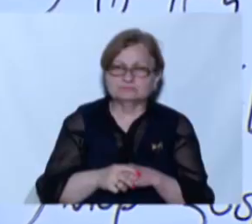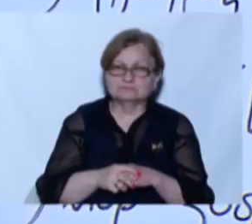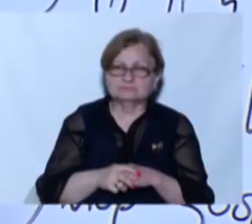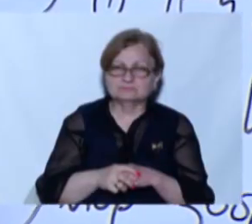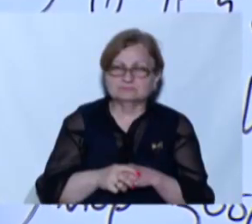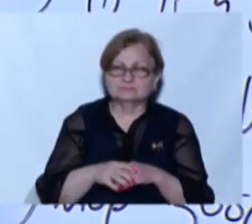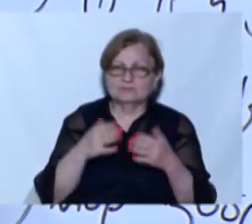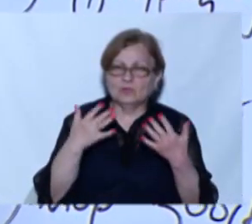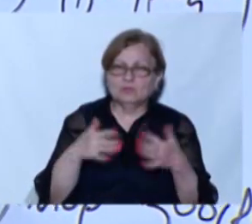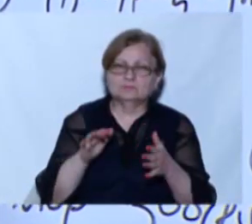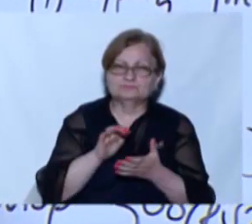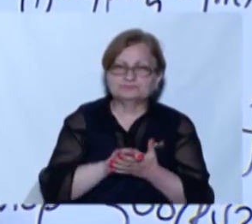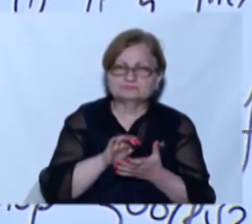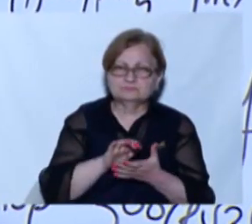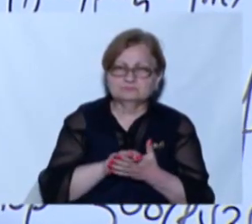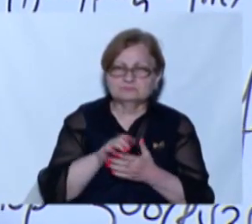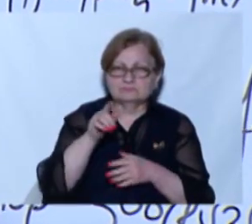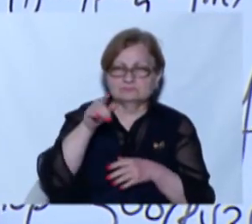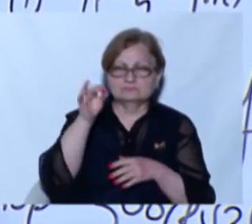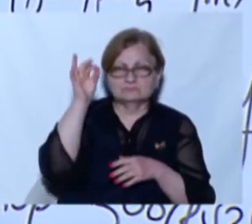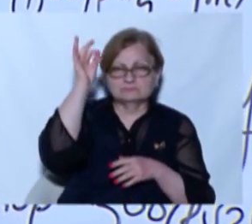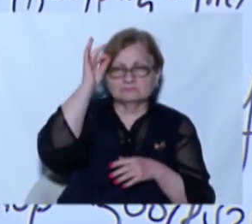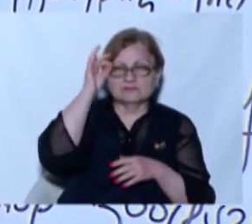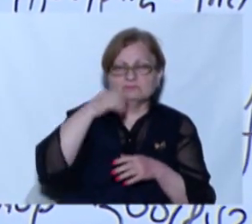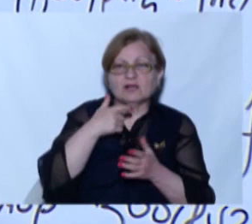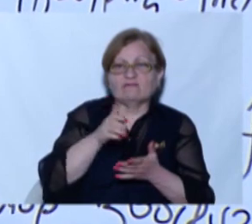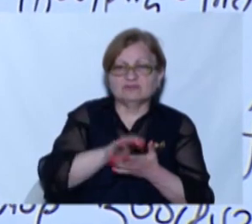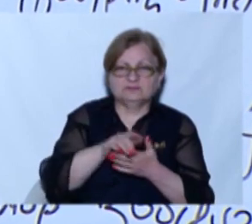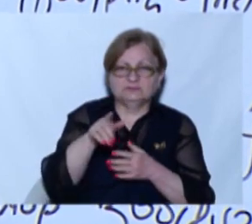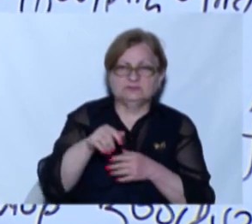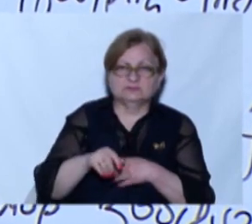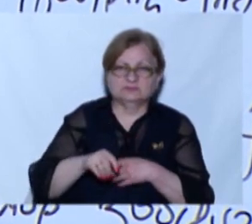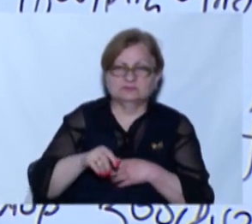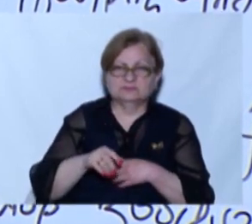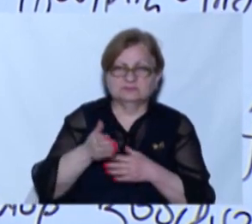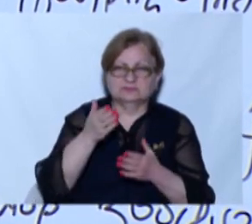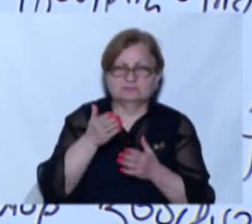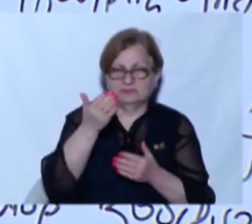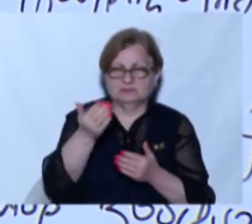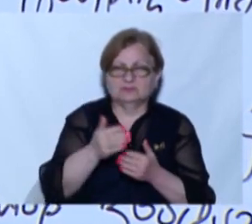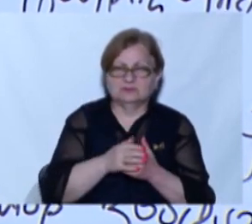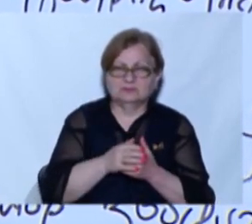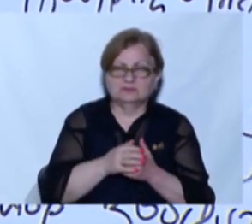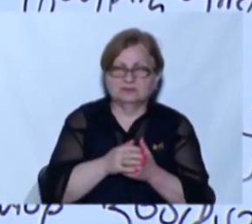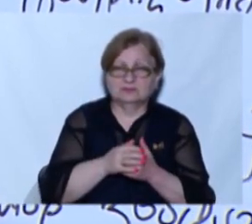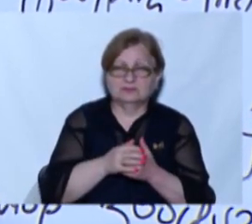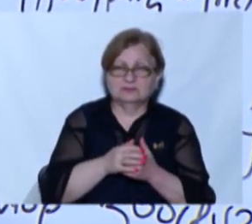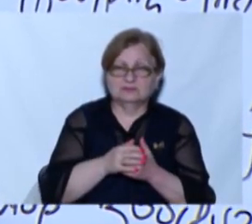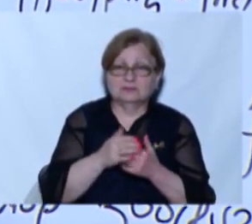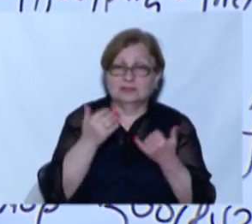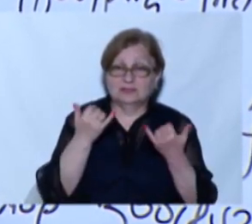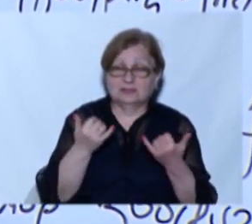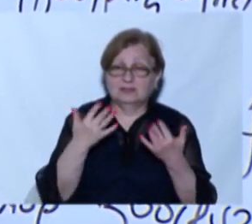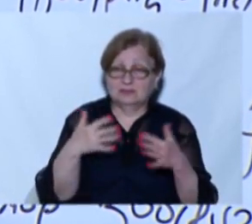უკვე ნაცნობი, მე ამ მოგონებით გავიცანი რეზო ინანიშვილი, ალბათ თქვენს. და აი მოდით ახლა უკვე